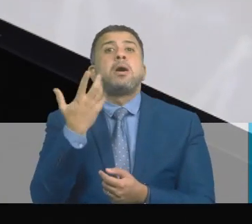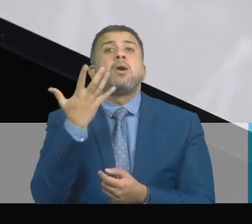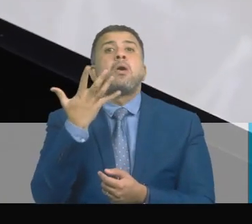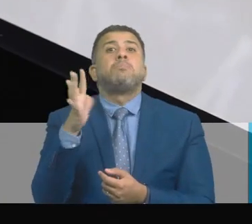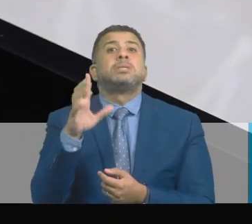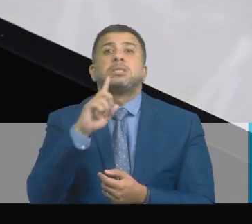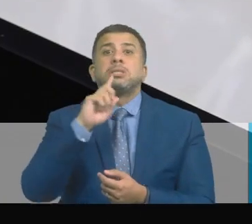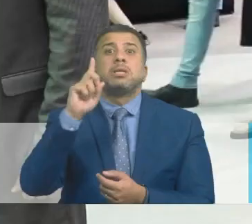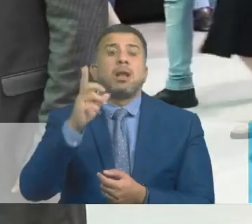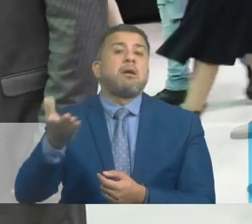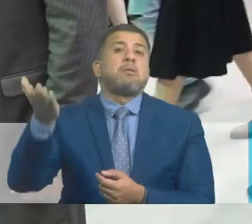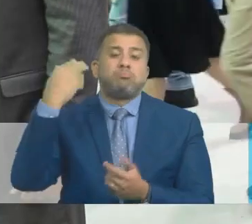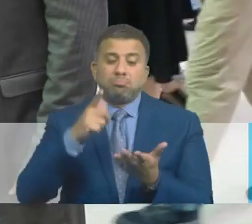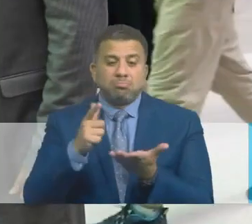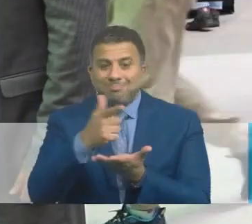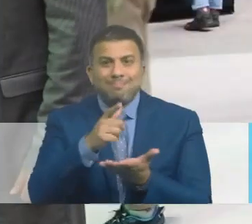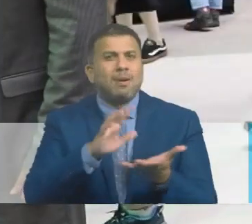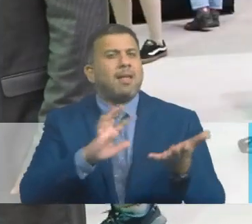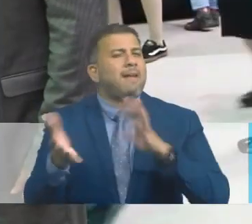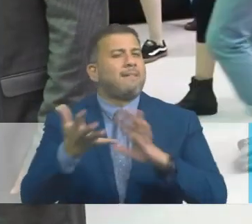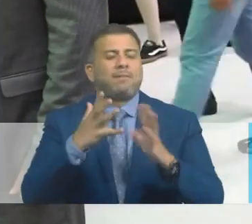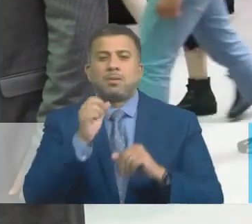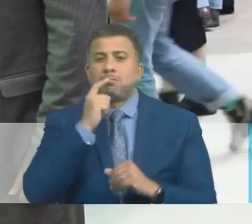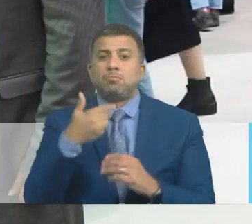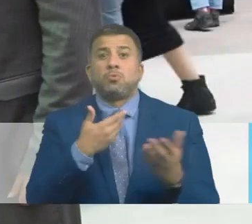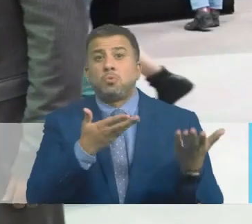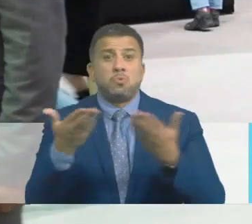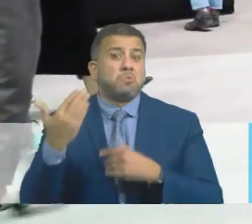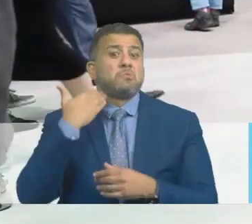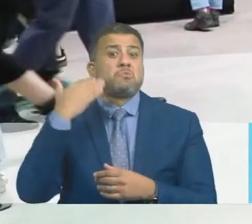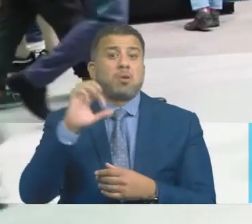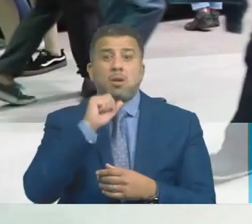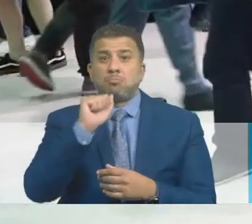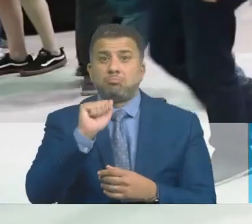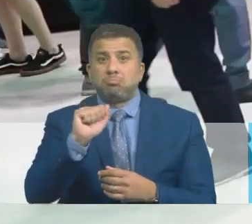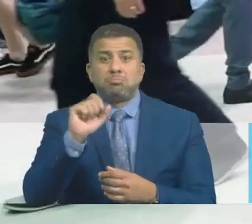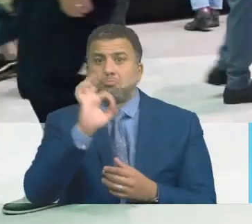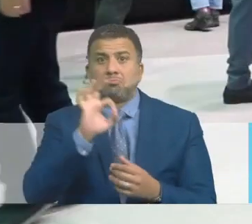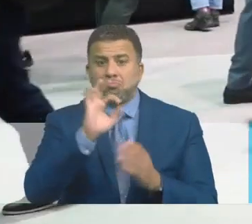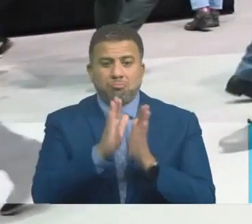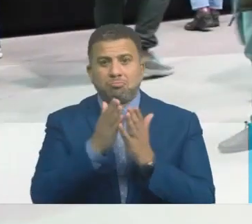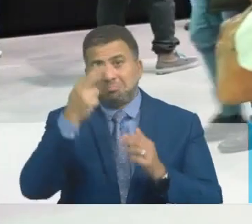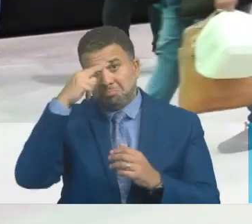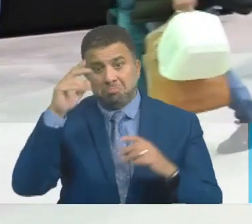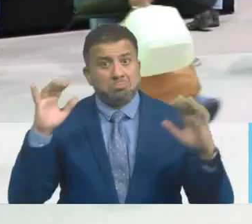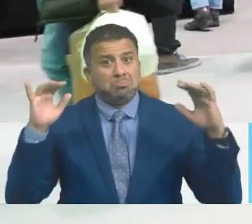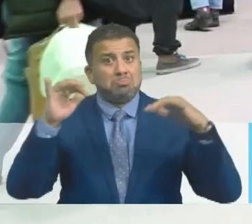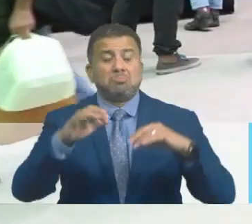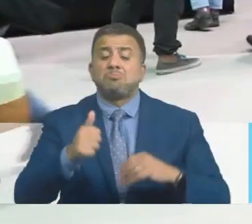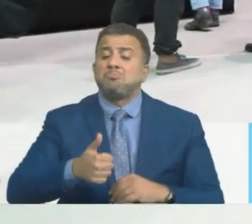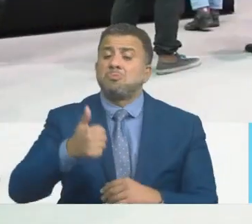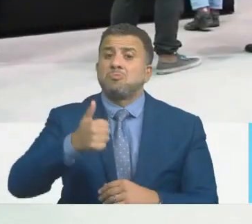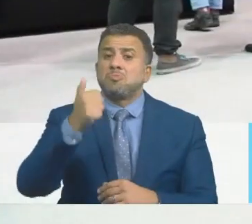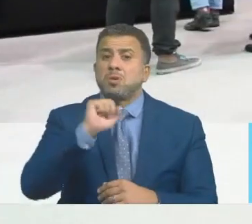طباعة الخرائط. إذن حضور مشرف نفخر به في معرض غوادلاهارا الدولي للكتاب، حضور يؤكد